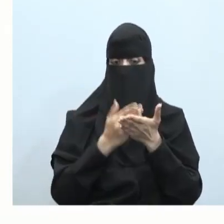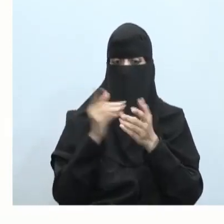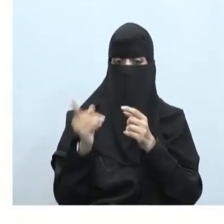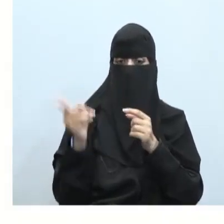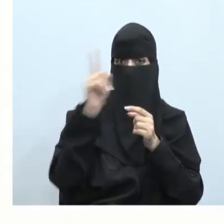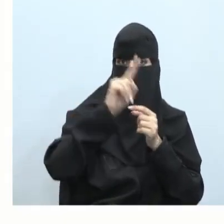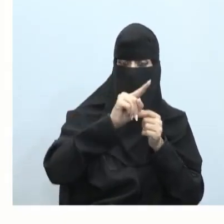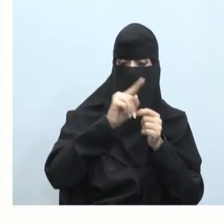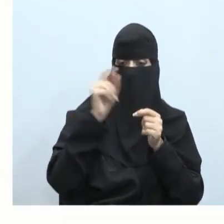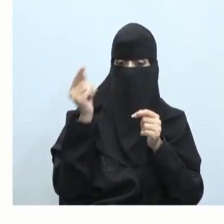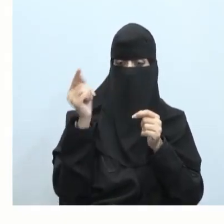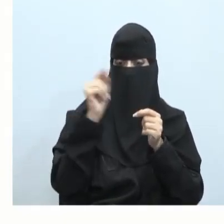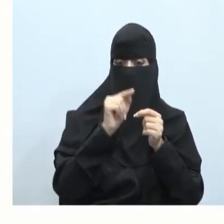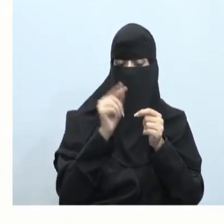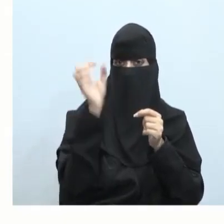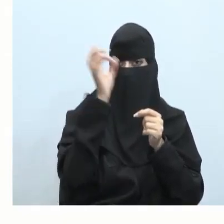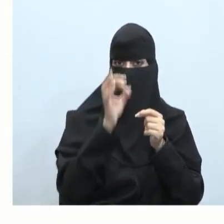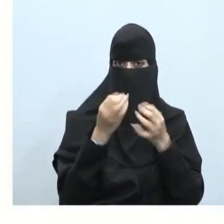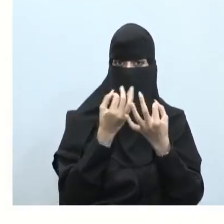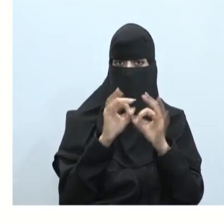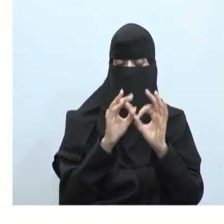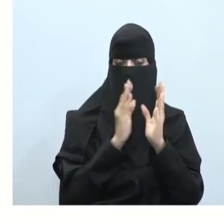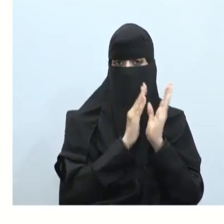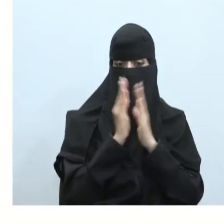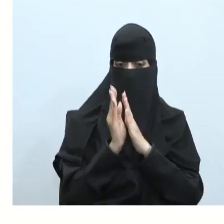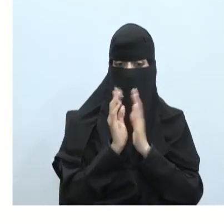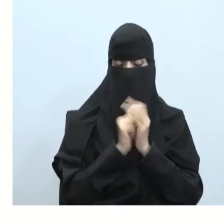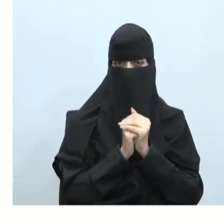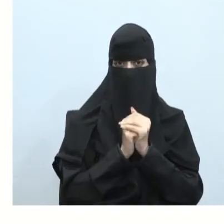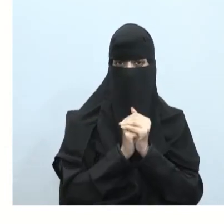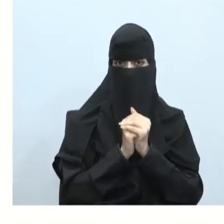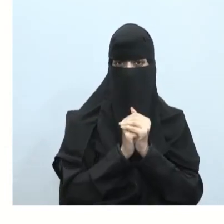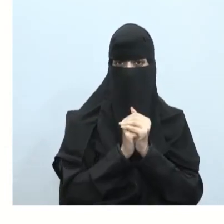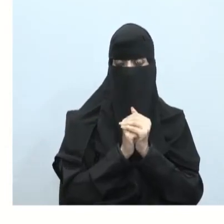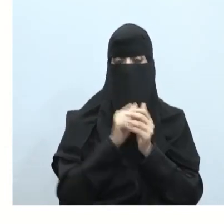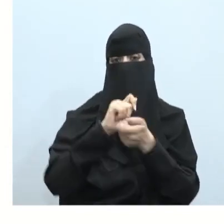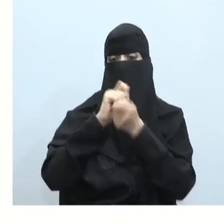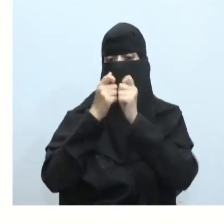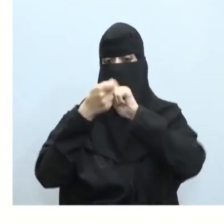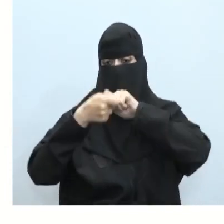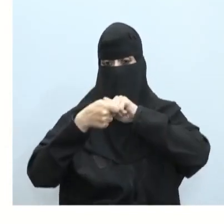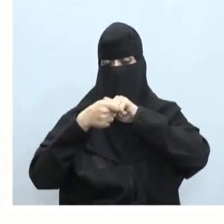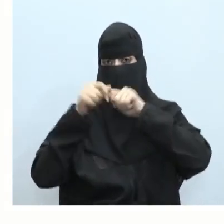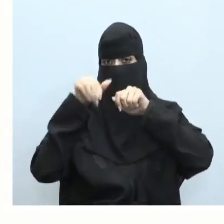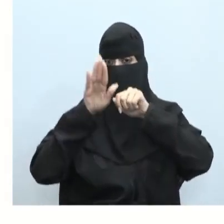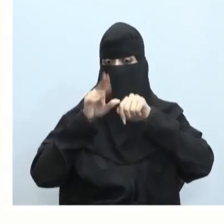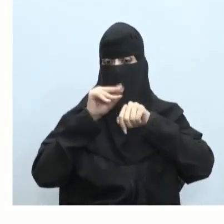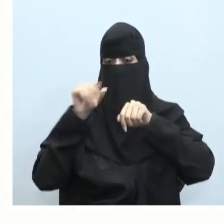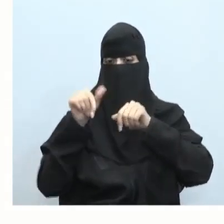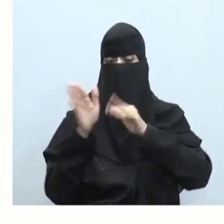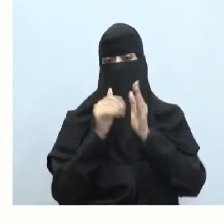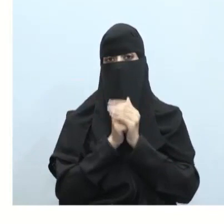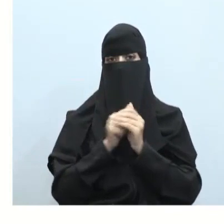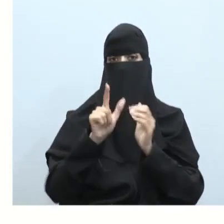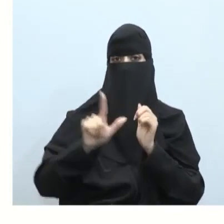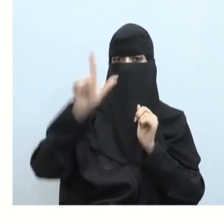بتحويل كامل الملف ياخذ الملف كامل وتحويله الى لغه الاله